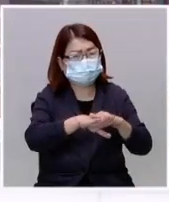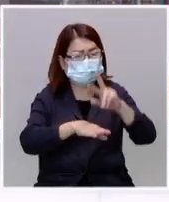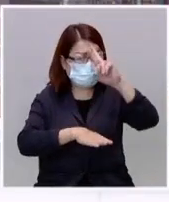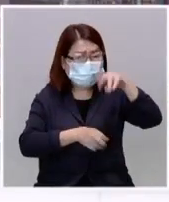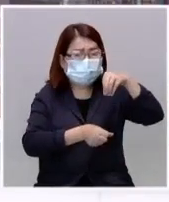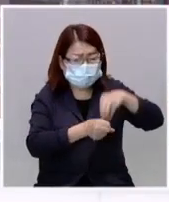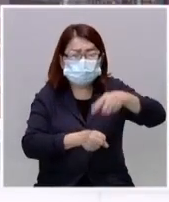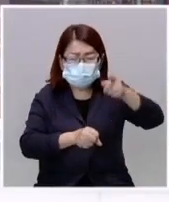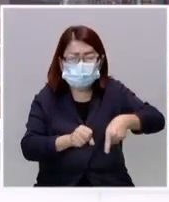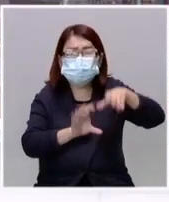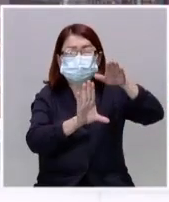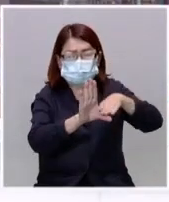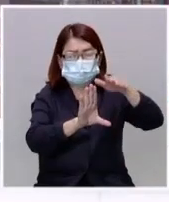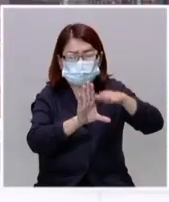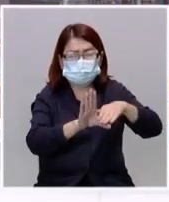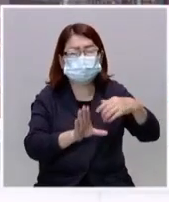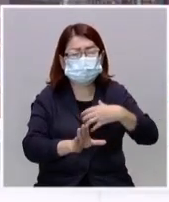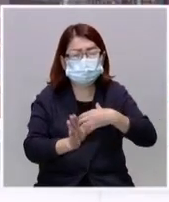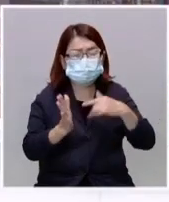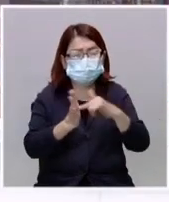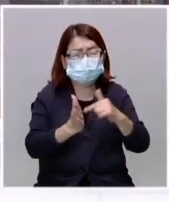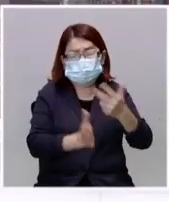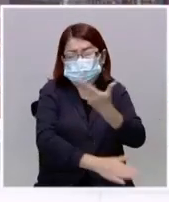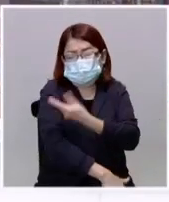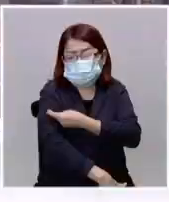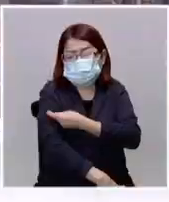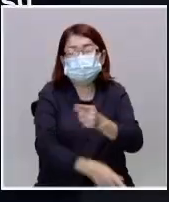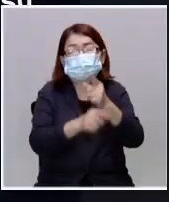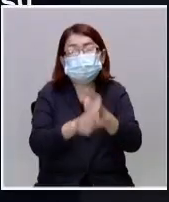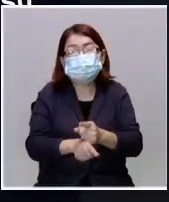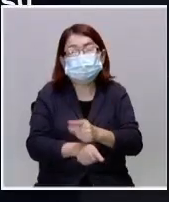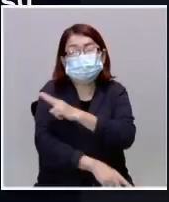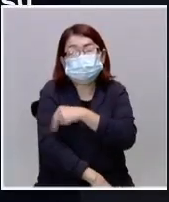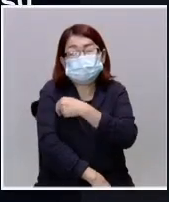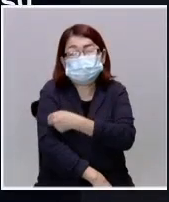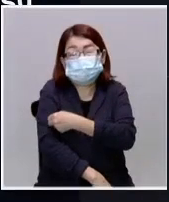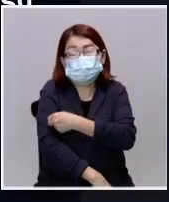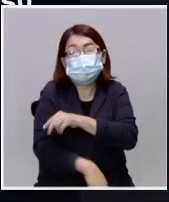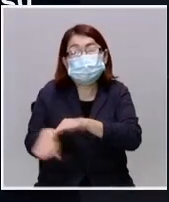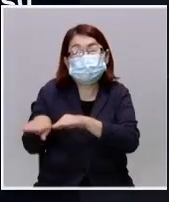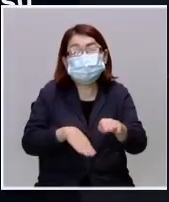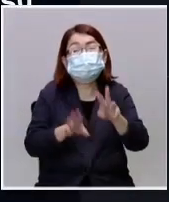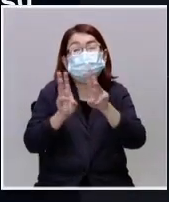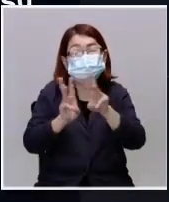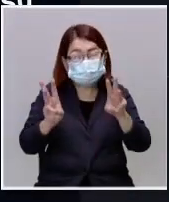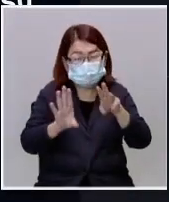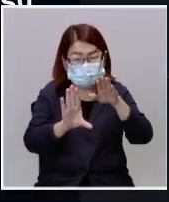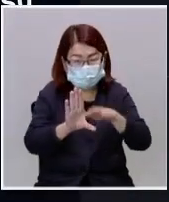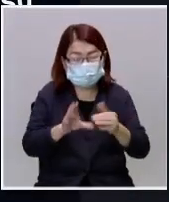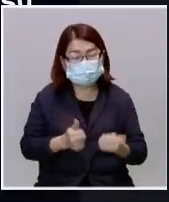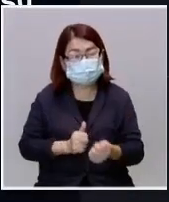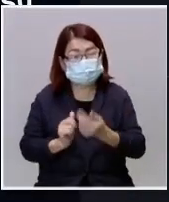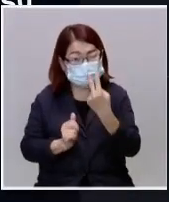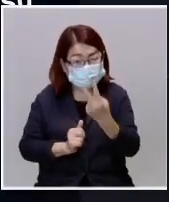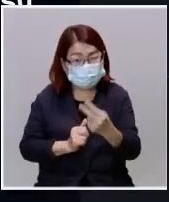ทะเบียนเพื่อที่จะรับวัคซีนต้านโควิด-19 ผ่านทางระบบหมอพร้อมค่ะนี่เป็นข้อมูลที่มีการเปิดเผยออกมาจากทางศบค.นะ